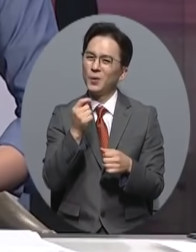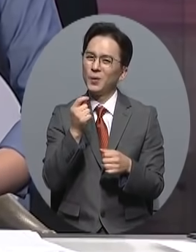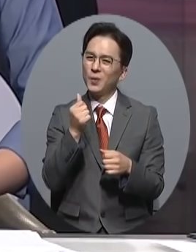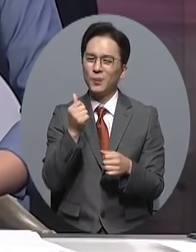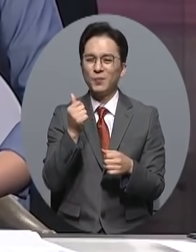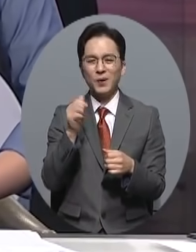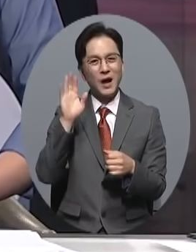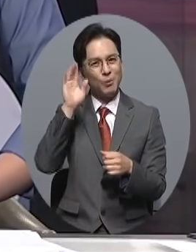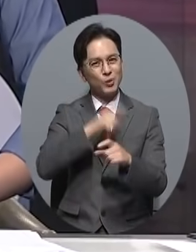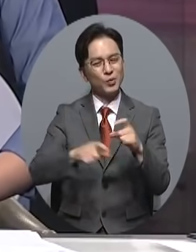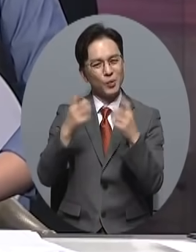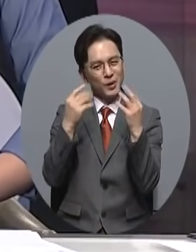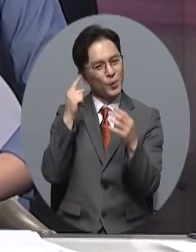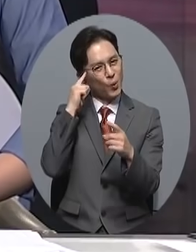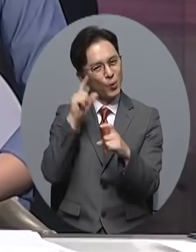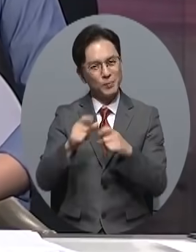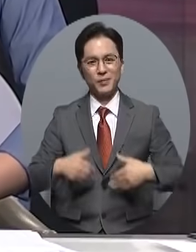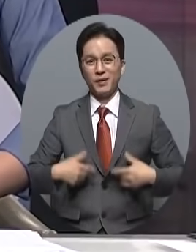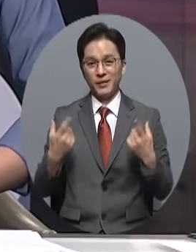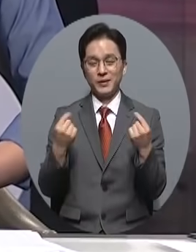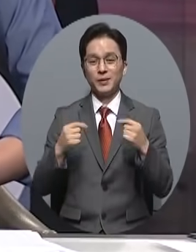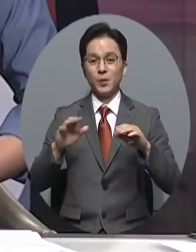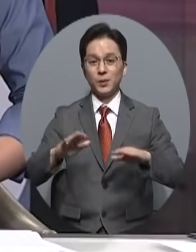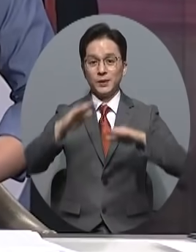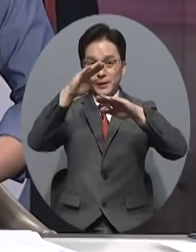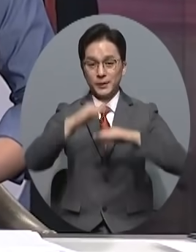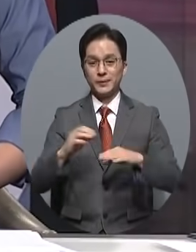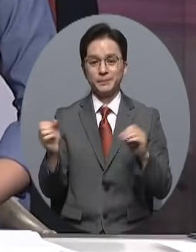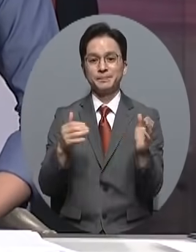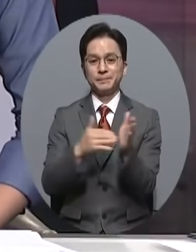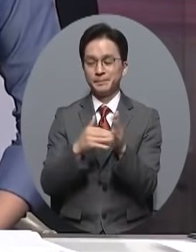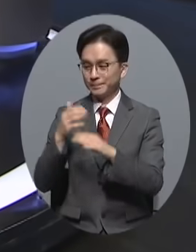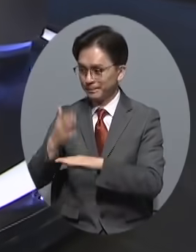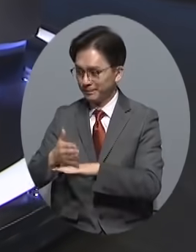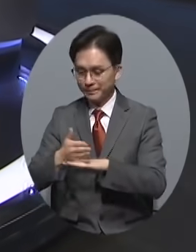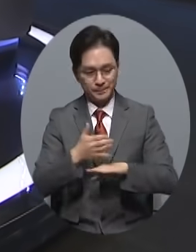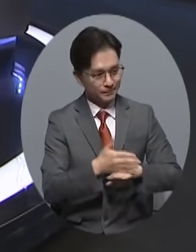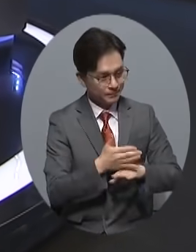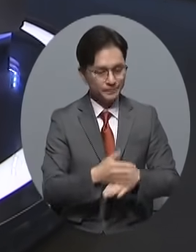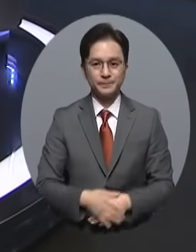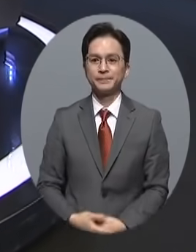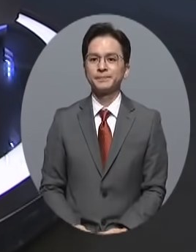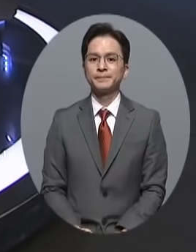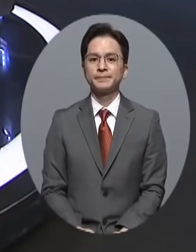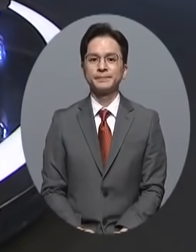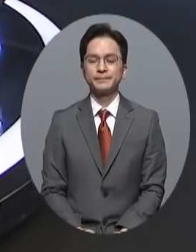자, 김도수, 최수영 두 분 말씀은 오늘 여기까지 듣겠습니다. 말씀 감사합니다. 고맙습니다.